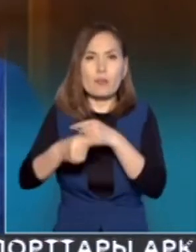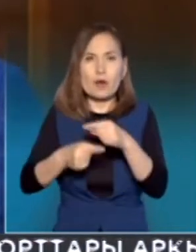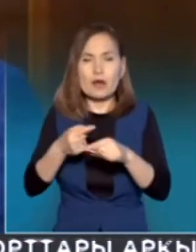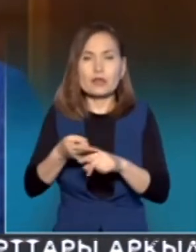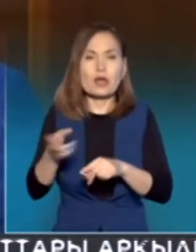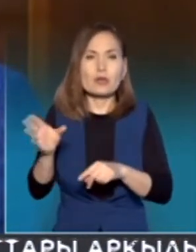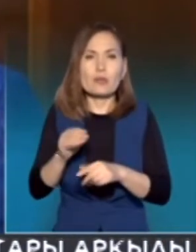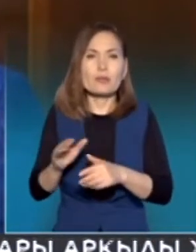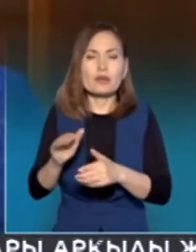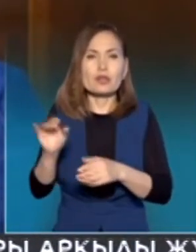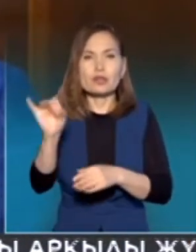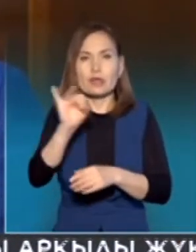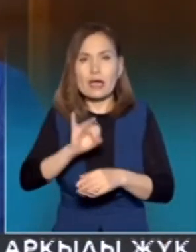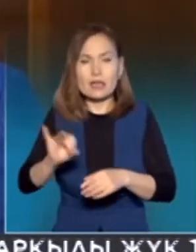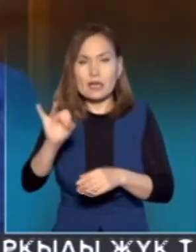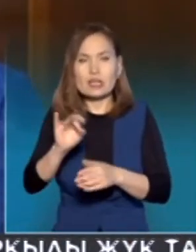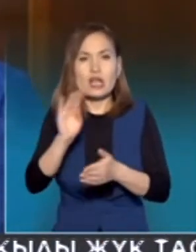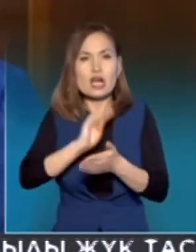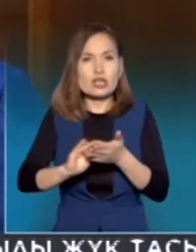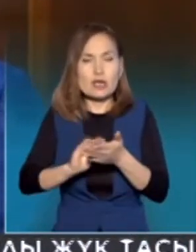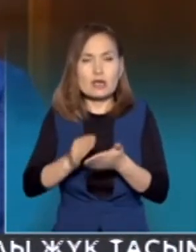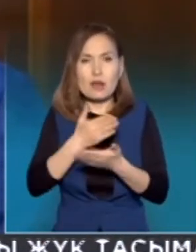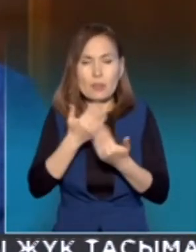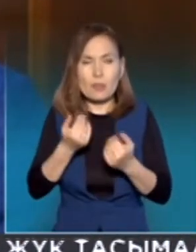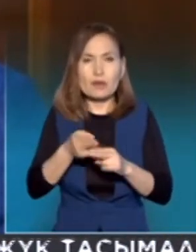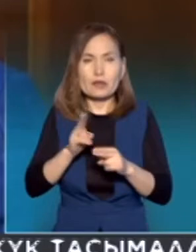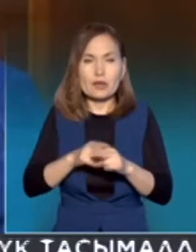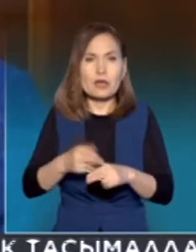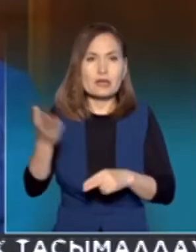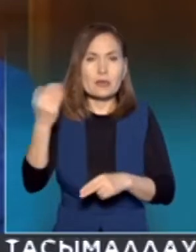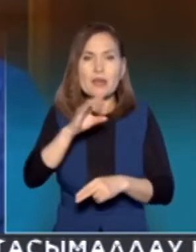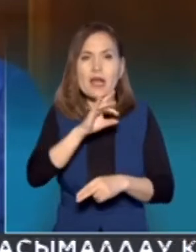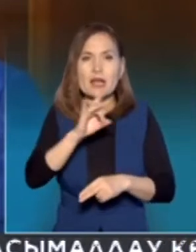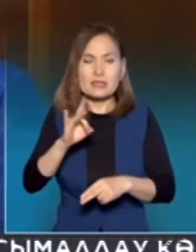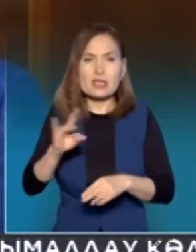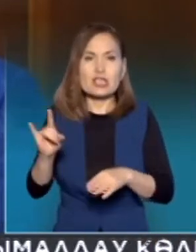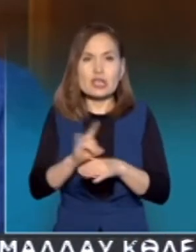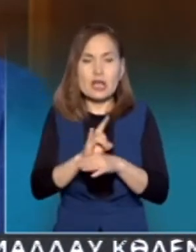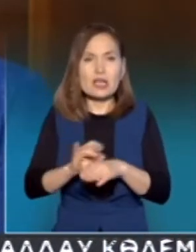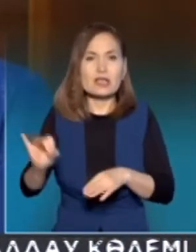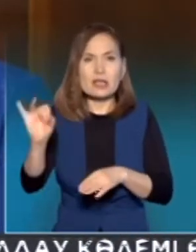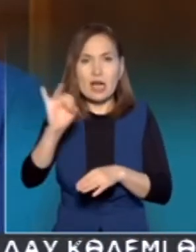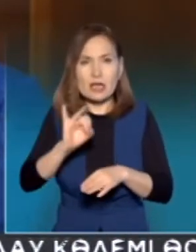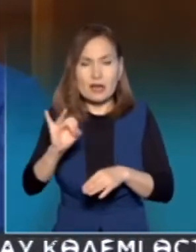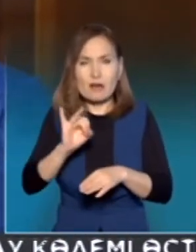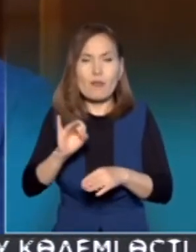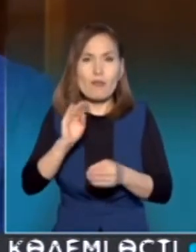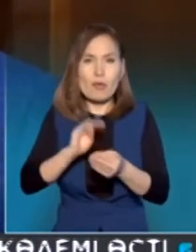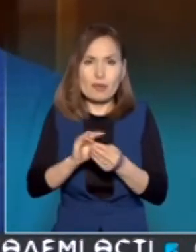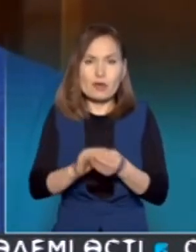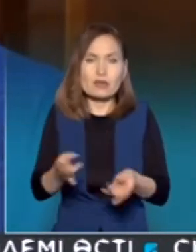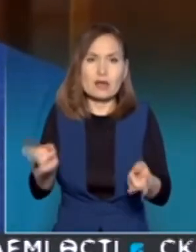тұтас тарихы әлі жазылған жоқ. Бүгінгі қазақ халқы әдетте кеңестік жалған тарихтың көлеңкесінде соның ықпалында жүрміз.